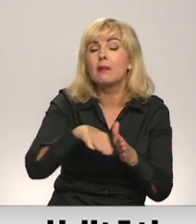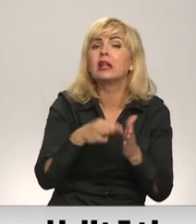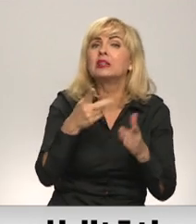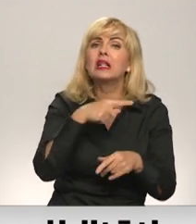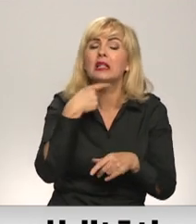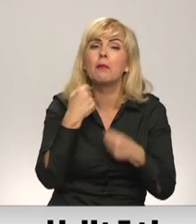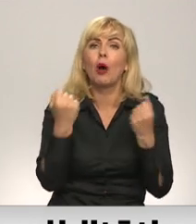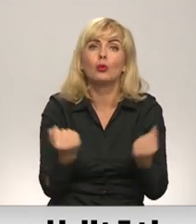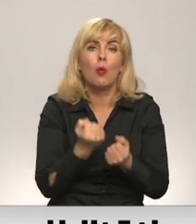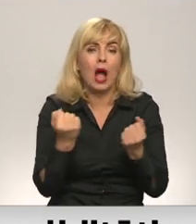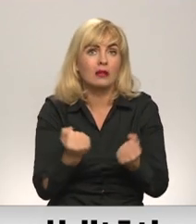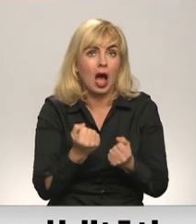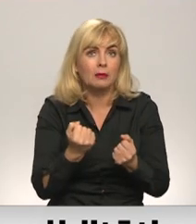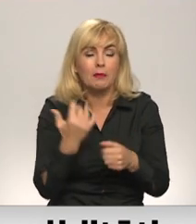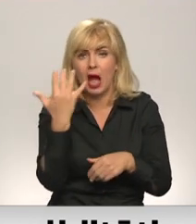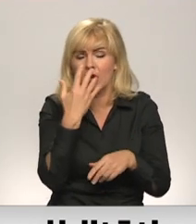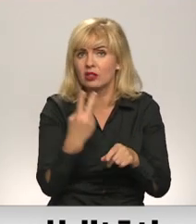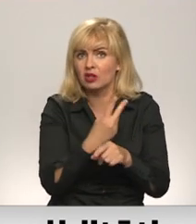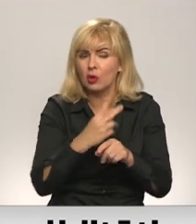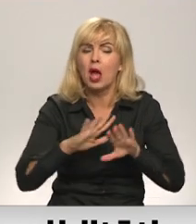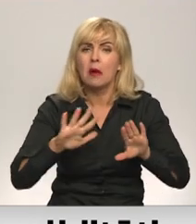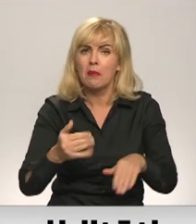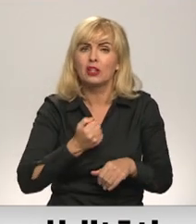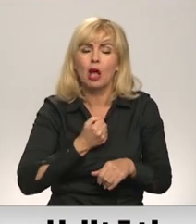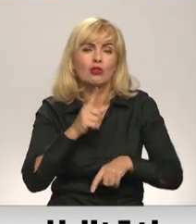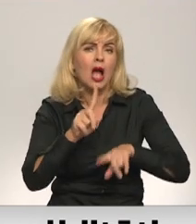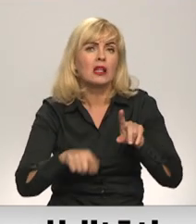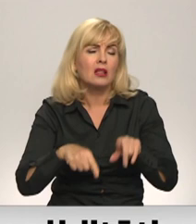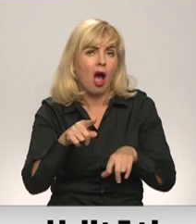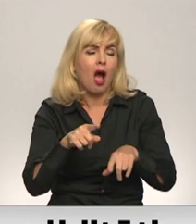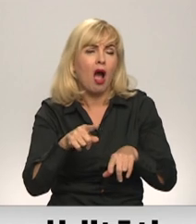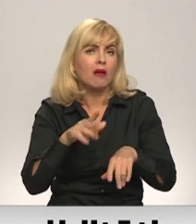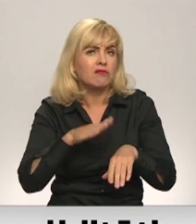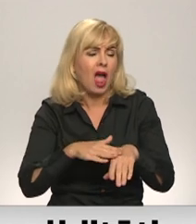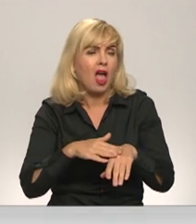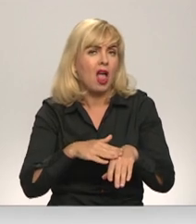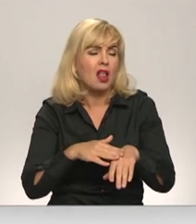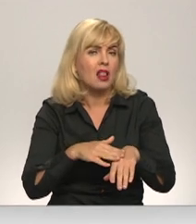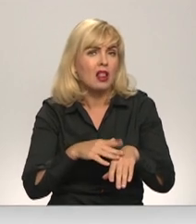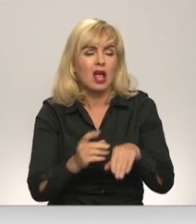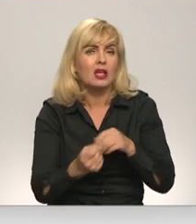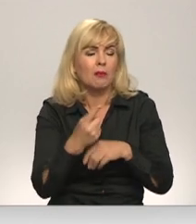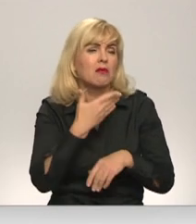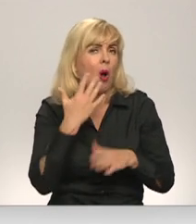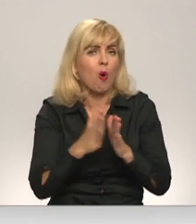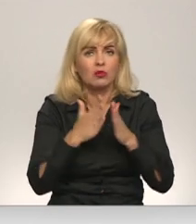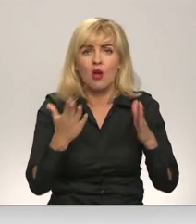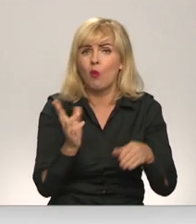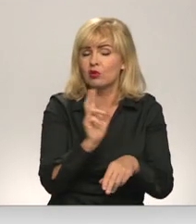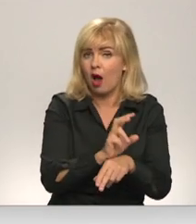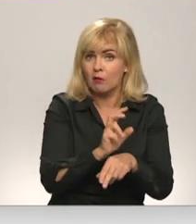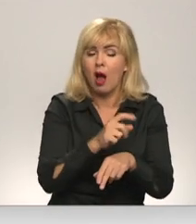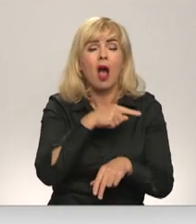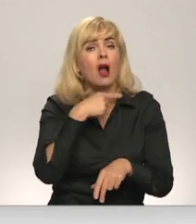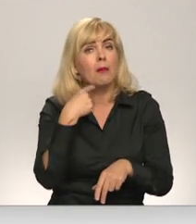ir varbūt redzes traucējumi? Diemžēl dažādu iemeslu dēļ mums nav tik daudz apmeklētāju dalībnieku, kā